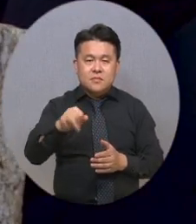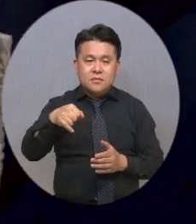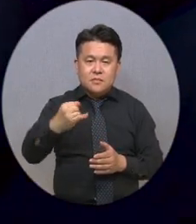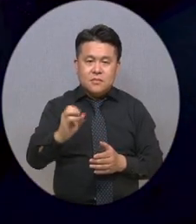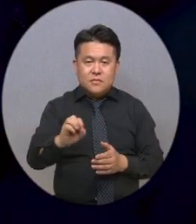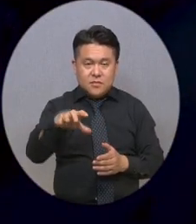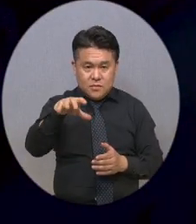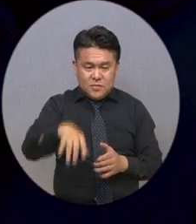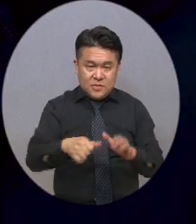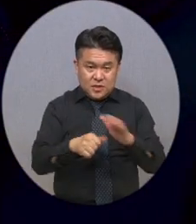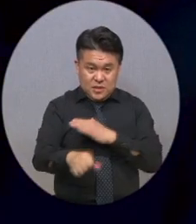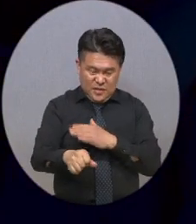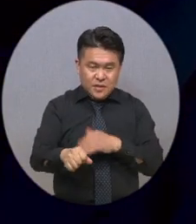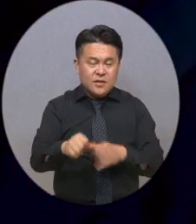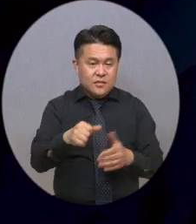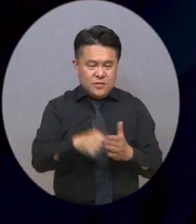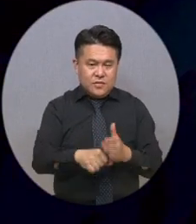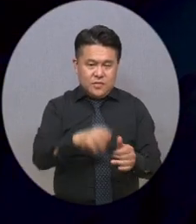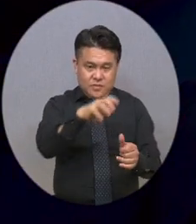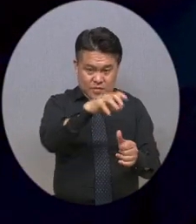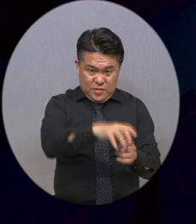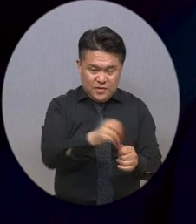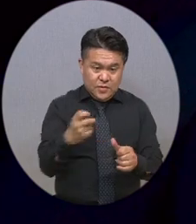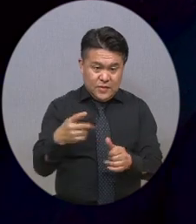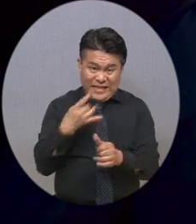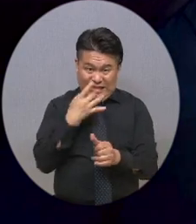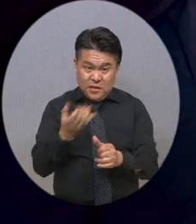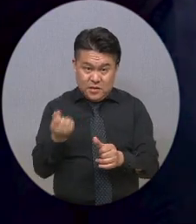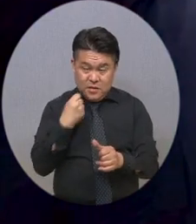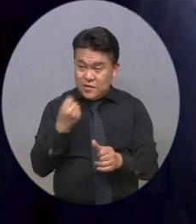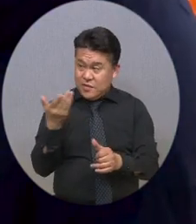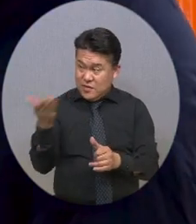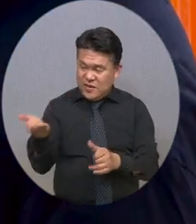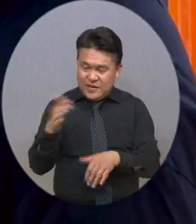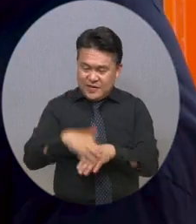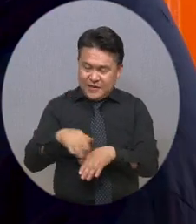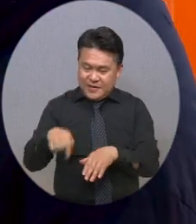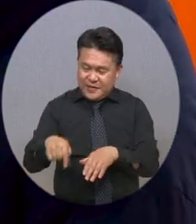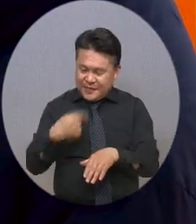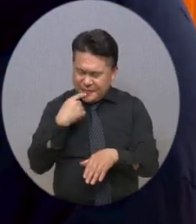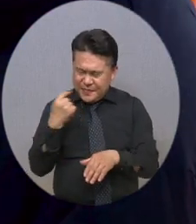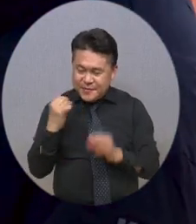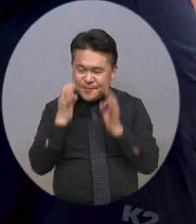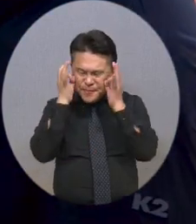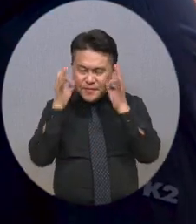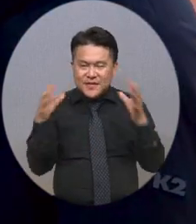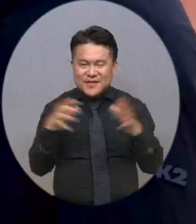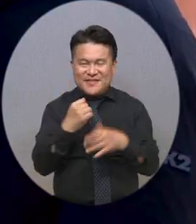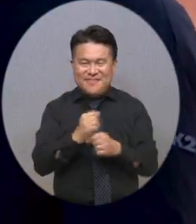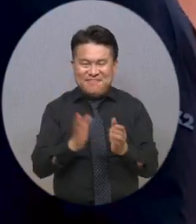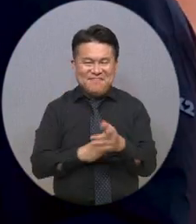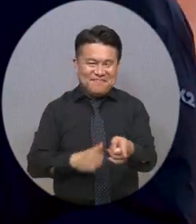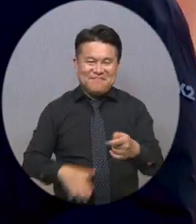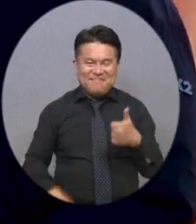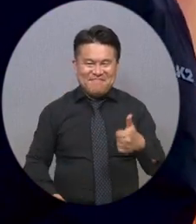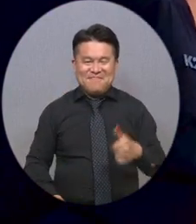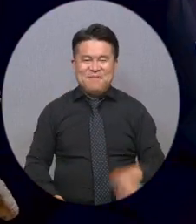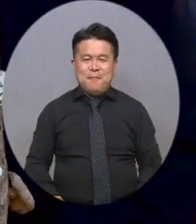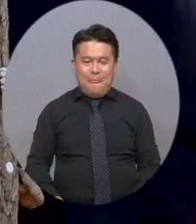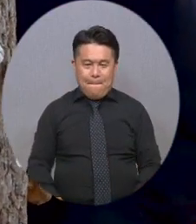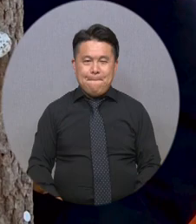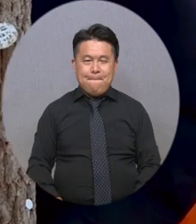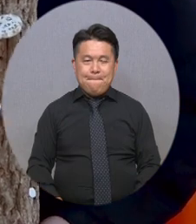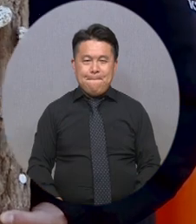만든 표고버섯하고 그다음 아르미 쌀로. 쌀로. 네. 그다음에 우리 저 우리 사장님의 손맛과 정성으로 만드는. 야, 이 누룽지. 이